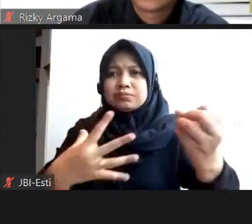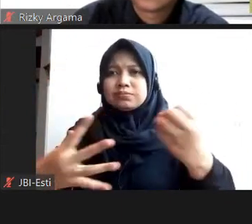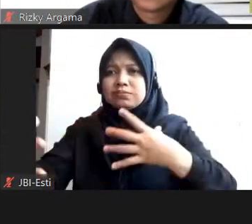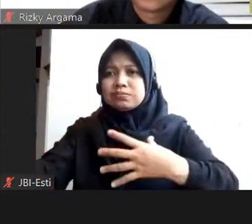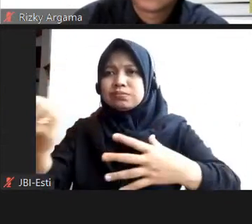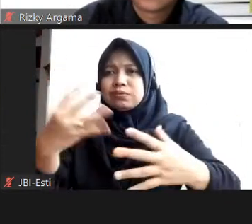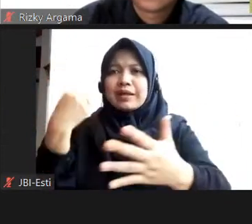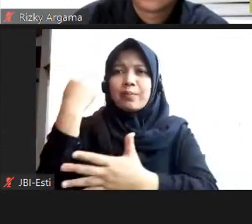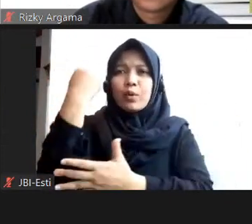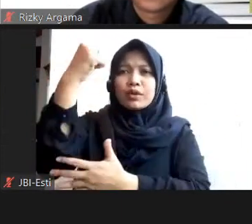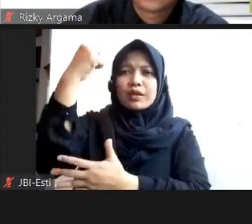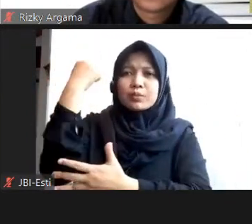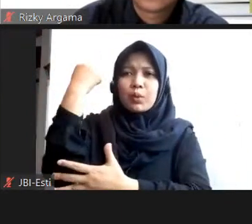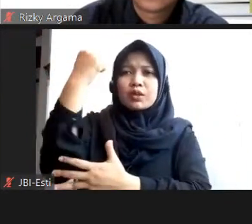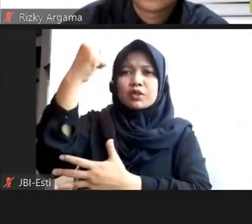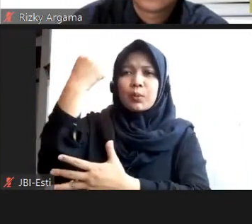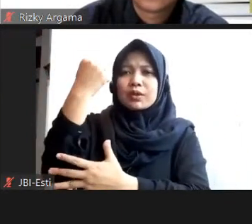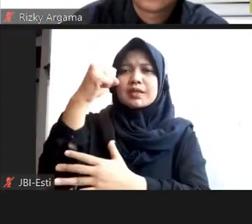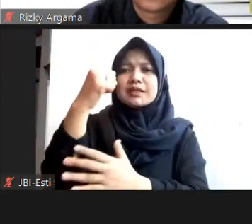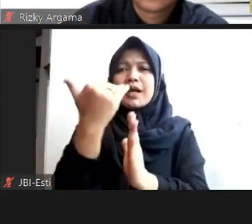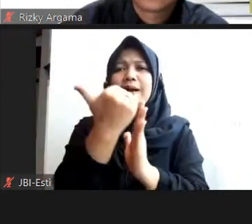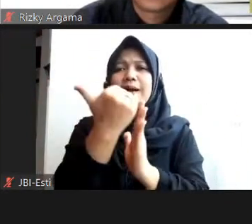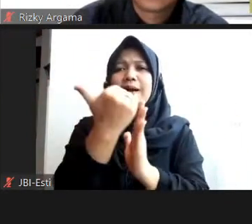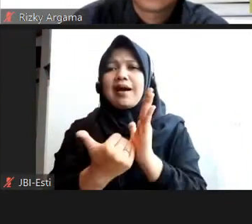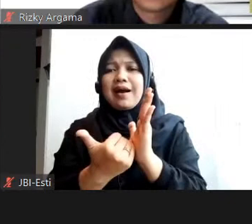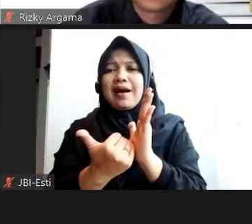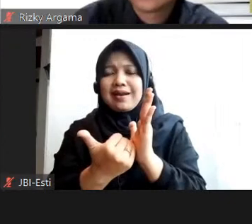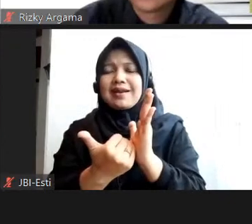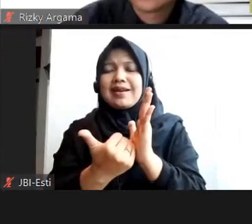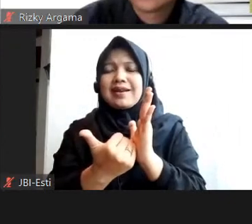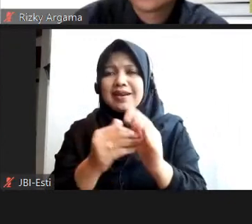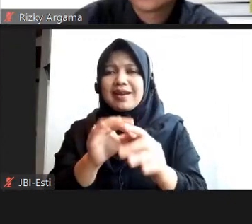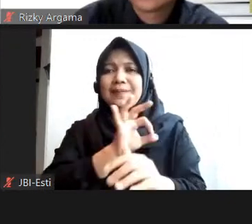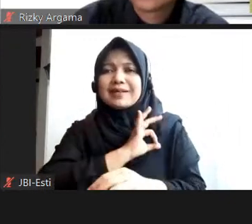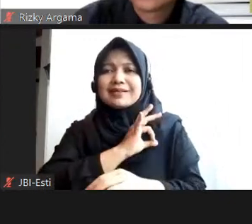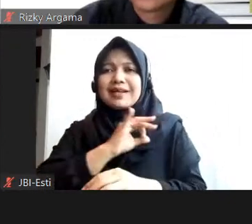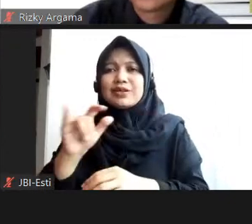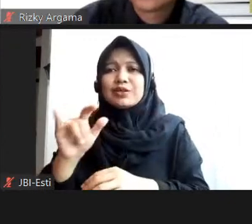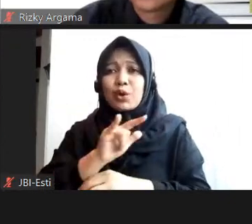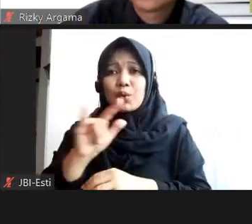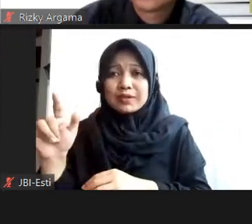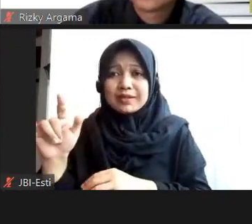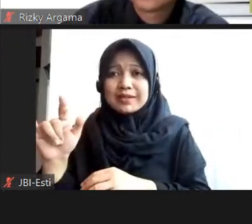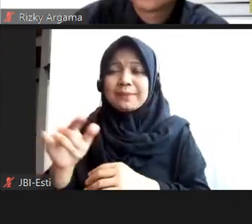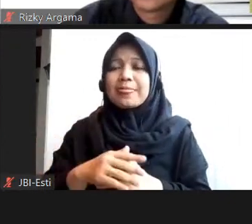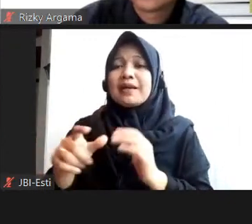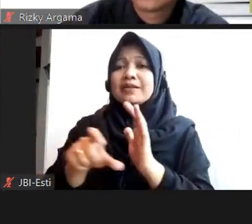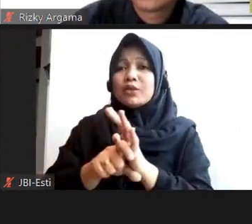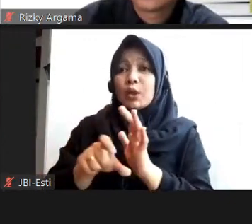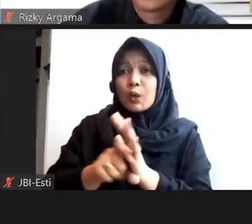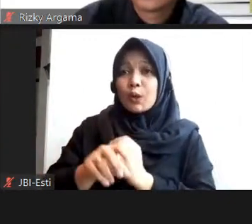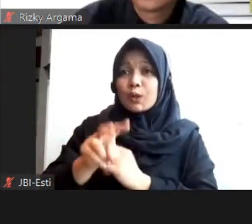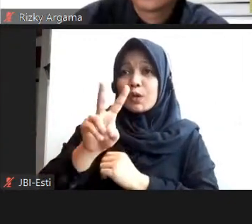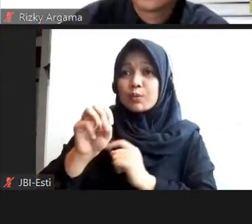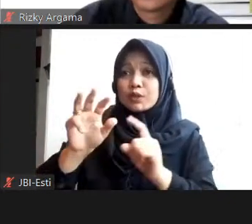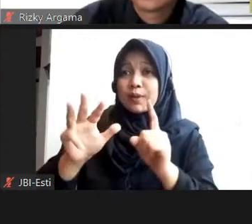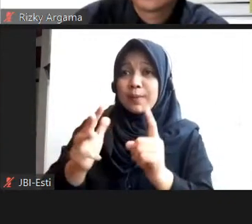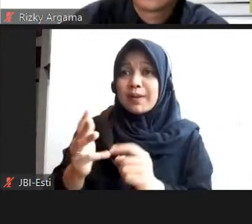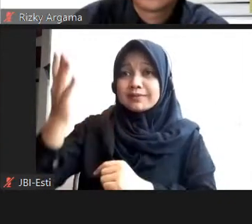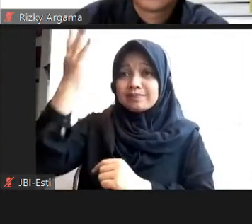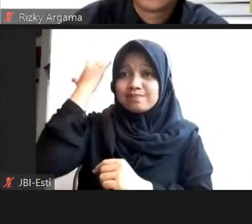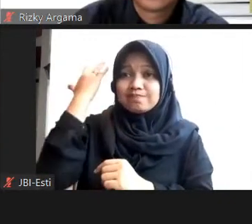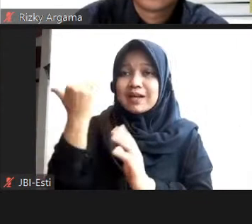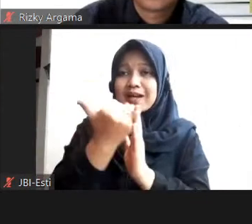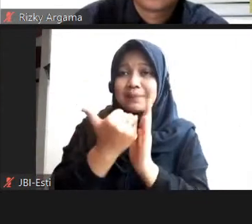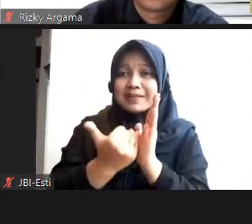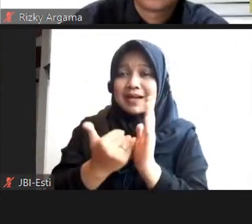memprotes kebijakan-kebijakan yang dikeluarkan oleh Presiden Jokowi itu sendiri. Misalnya di tahun 2019 lalu ada kebijakan